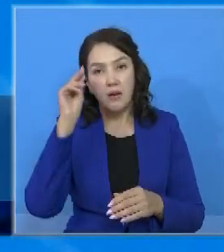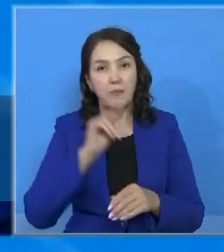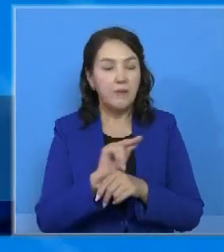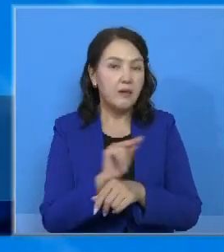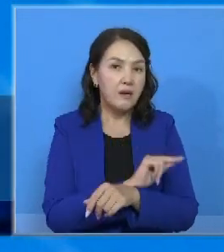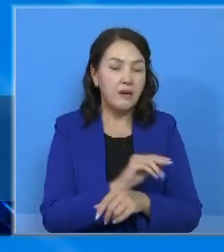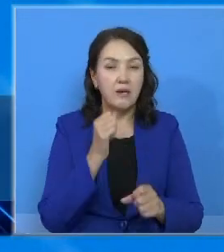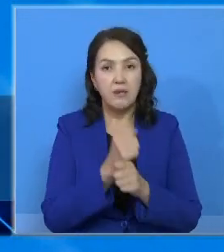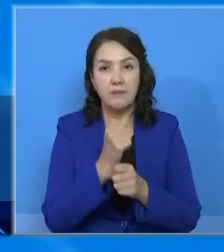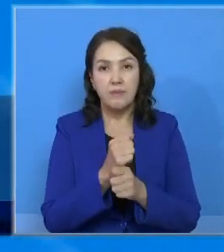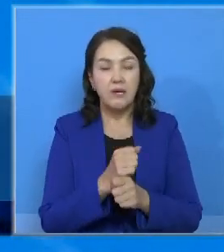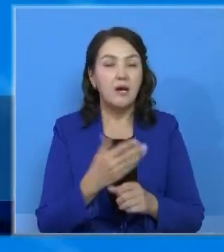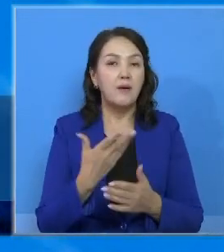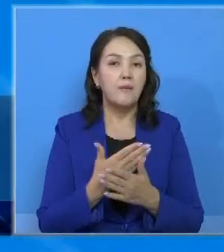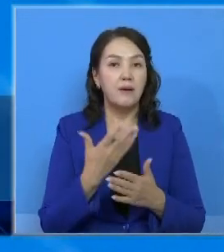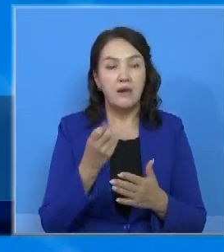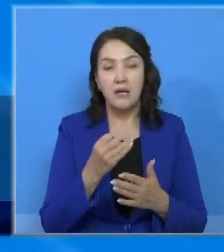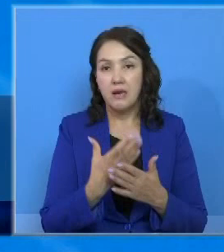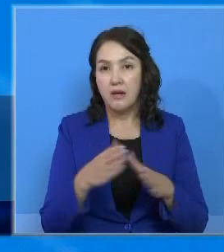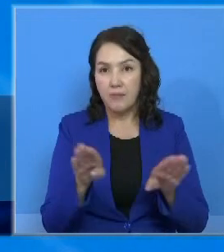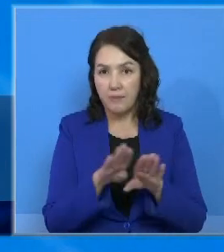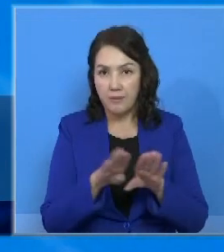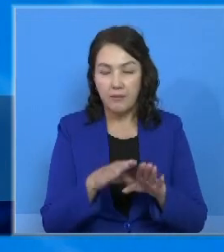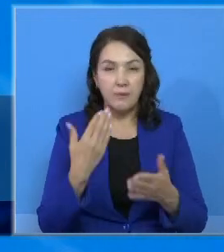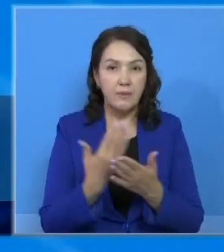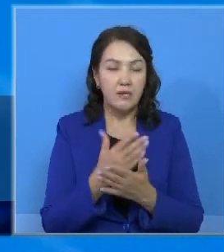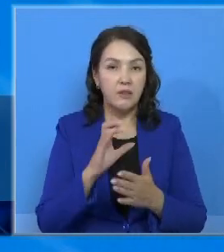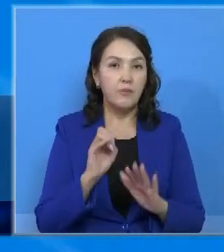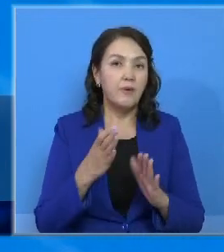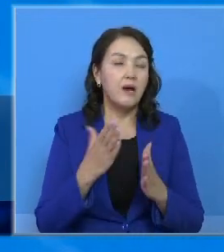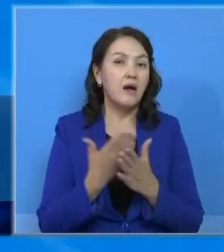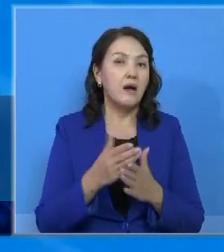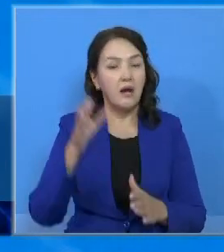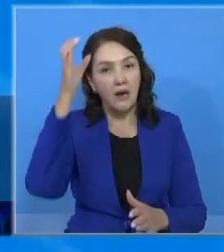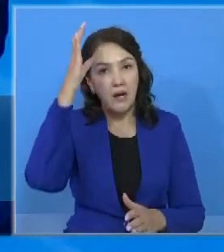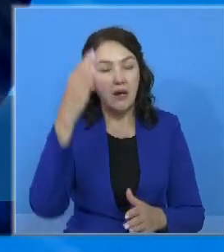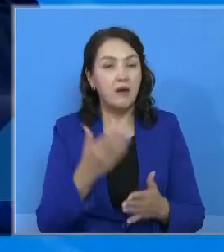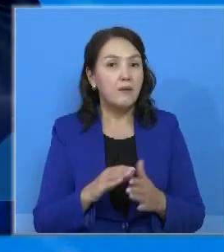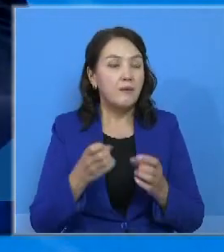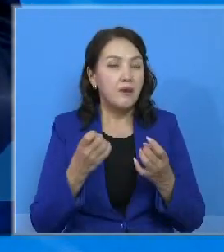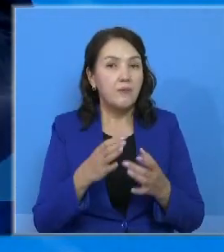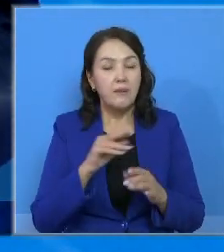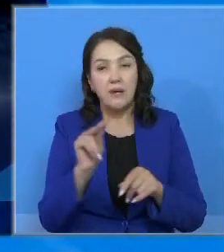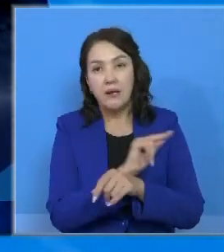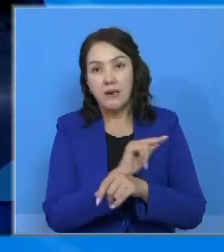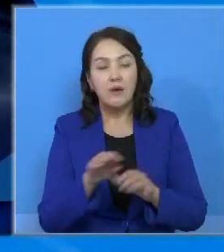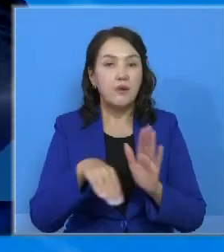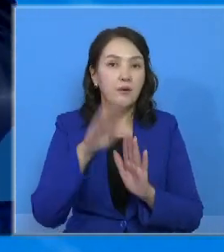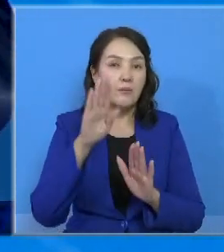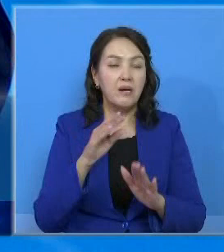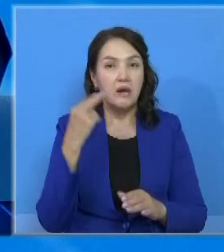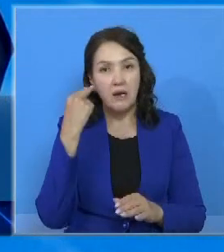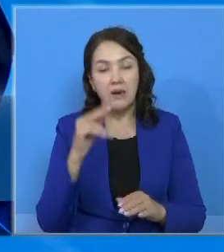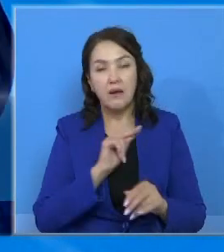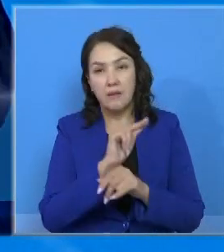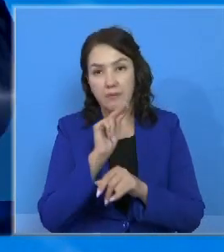учебно-воспитательной работе, основанной на передовых образцах, соответствующих современным тенденциям. Образование, не основанное на воспитании, не улучшает качество